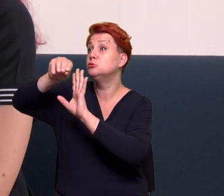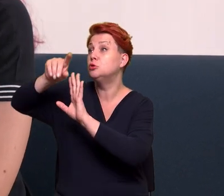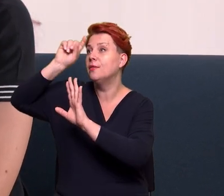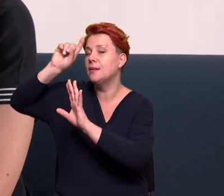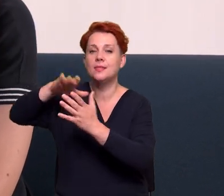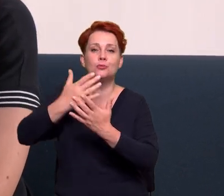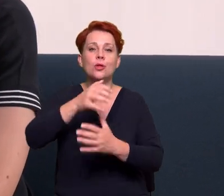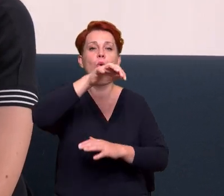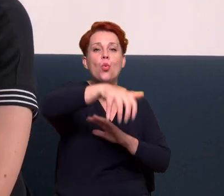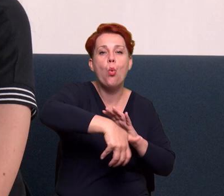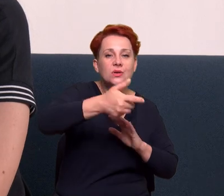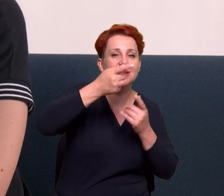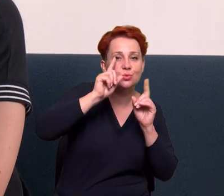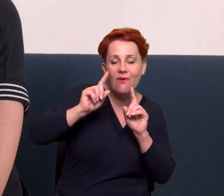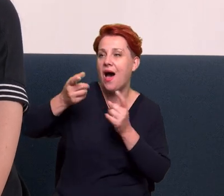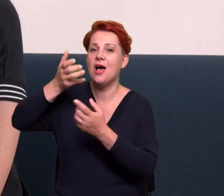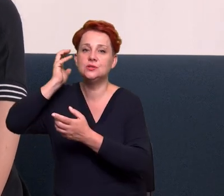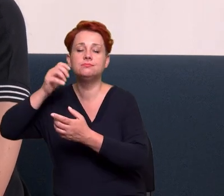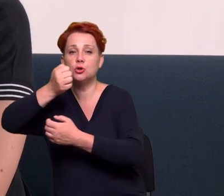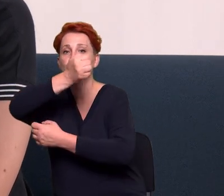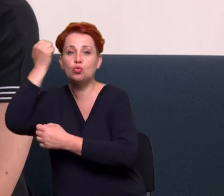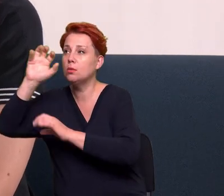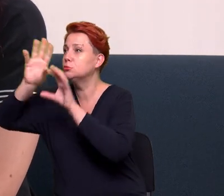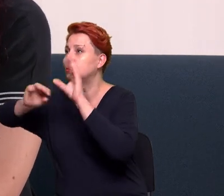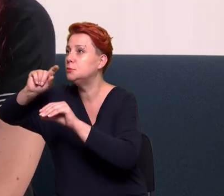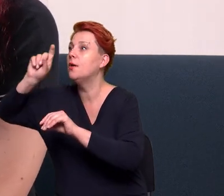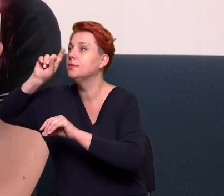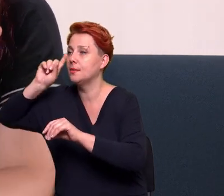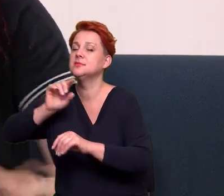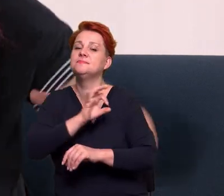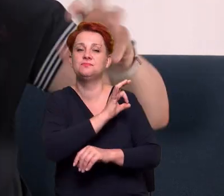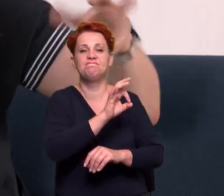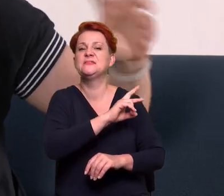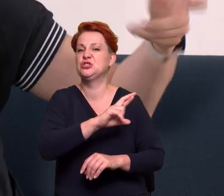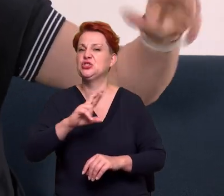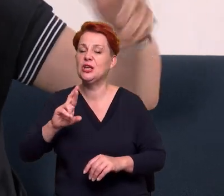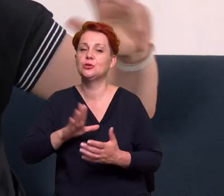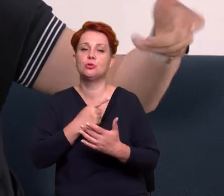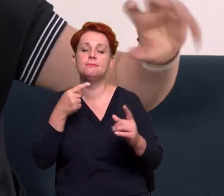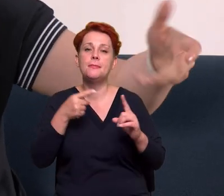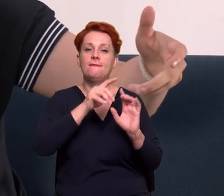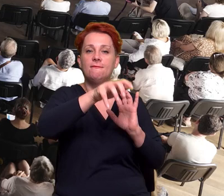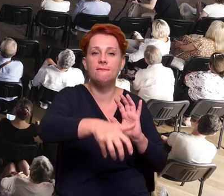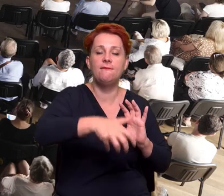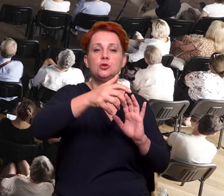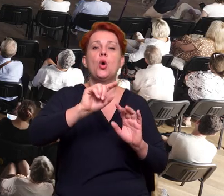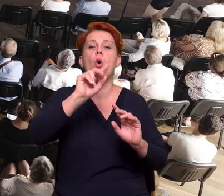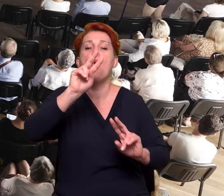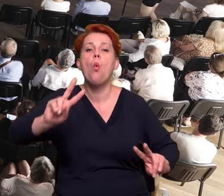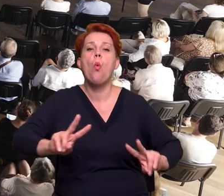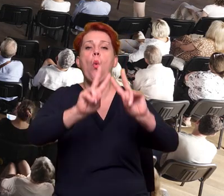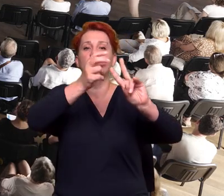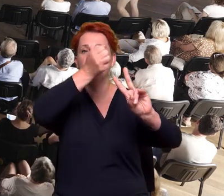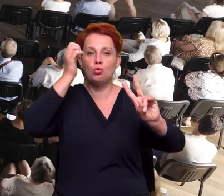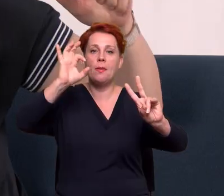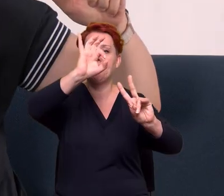na Słowacji w górnictwie, czy w Czechach, jeżeli chodzi o przemysł szklany, te przedmioty zyskiwały na przykład do wyrobu, prawda, używane w hucie szkła,